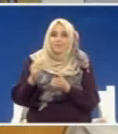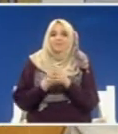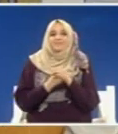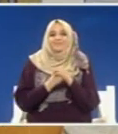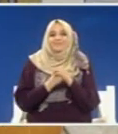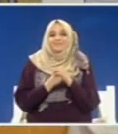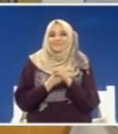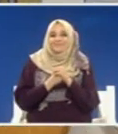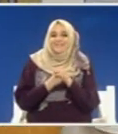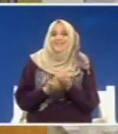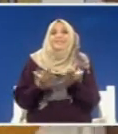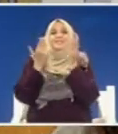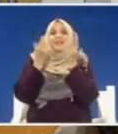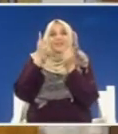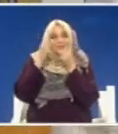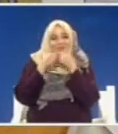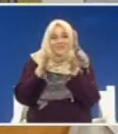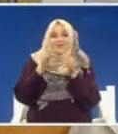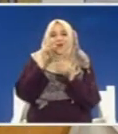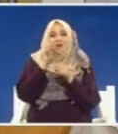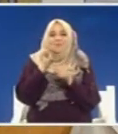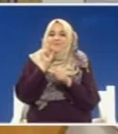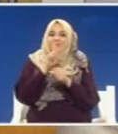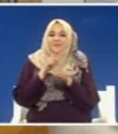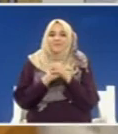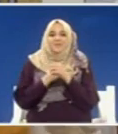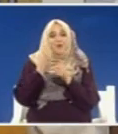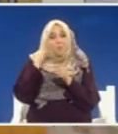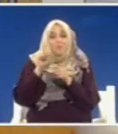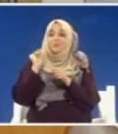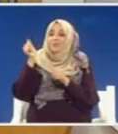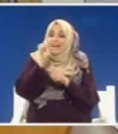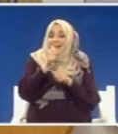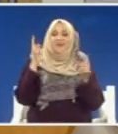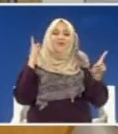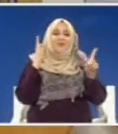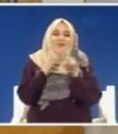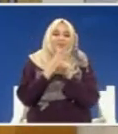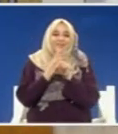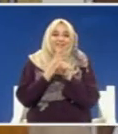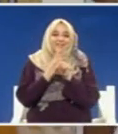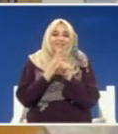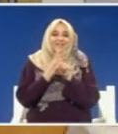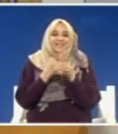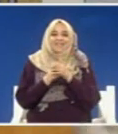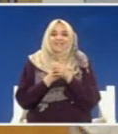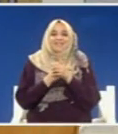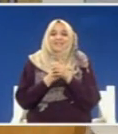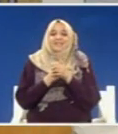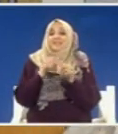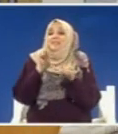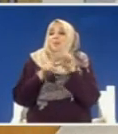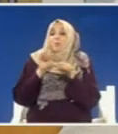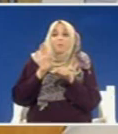وإن شاء الله ربي يفتح على الرجال وعلى النساء بأن يلقى بعضهم بعضا حسب هذه الموافقات